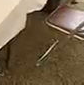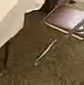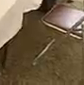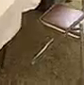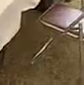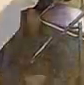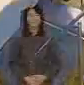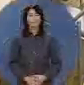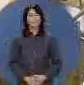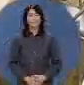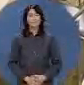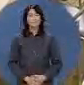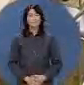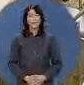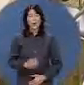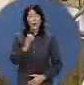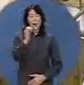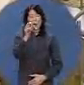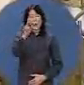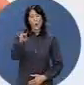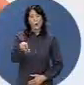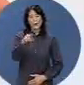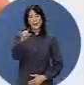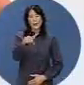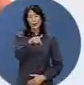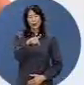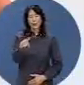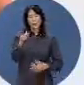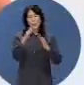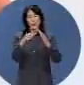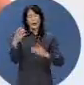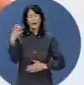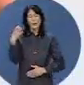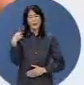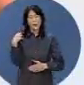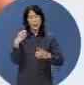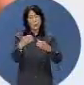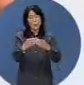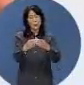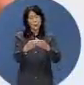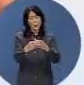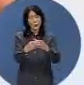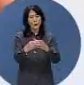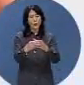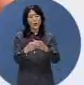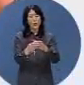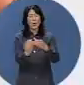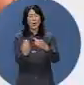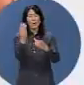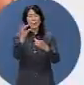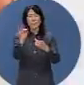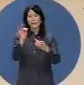たまたオリーブの貝の皆さんによるをった